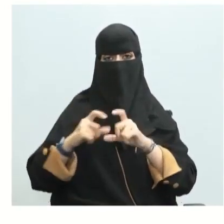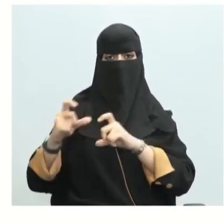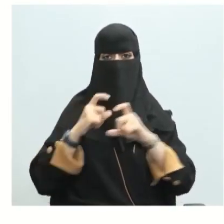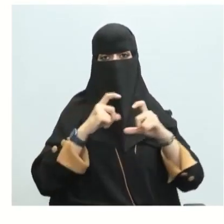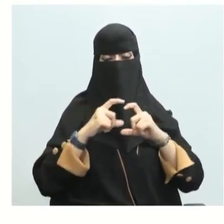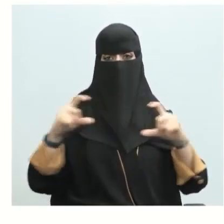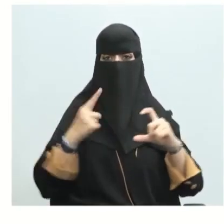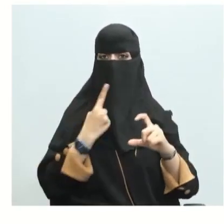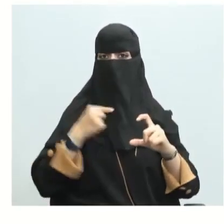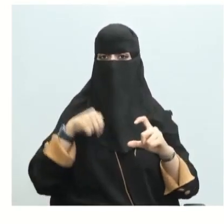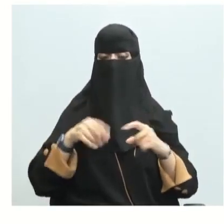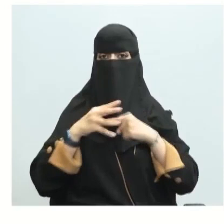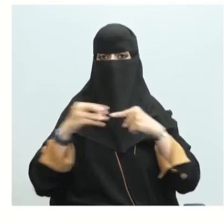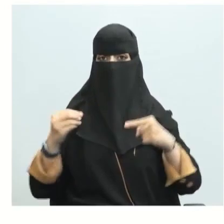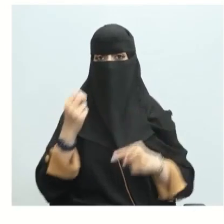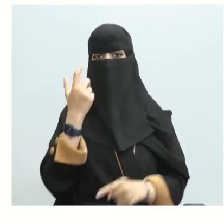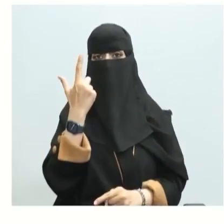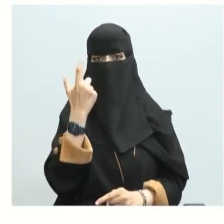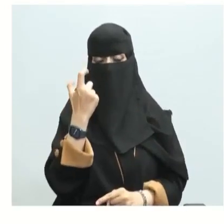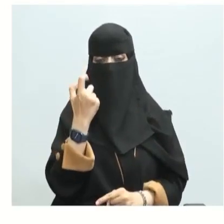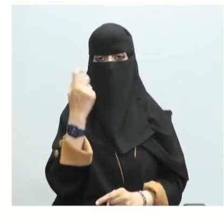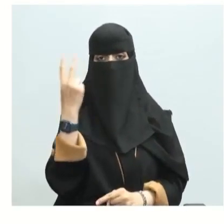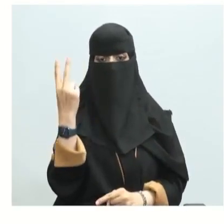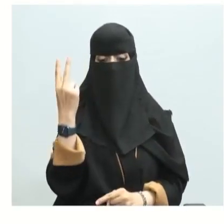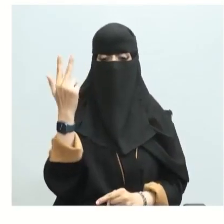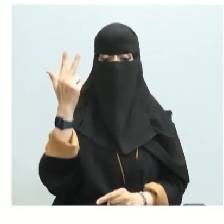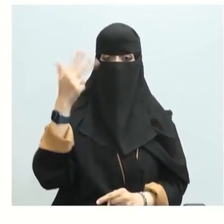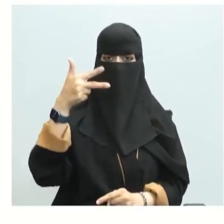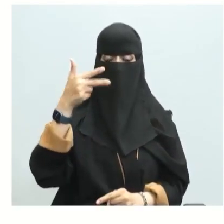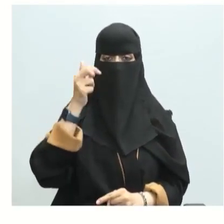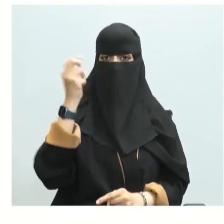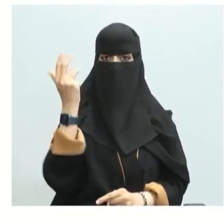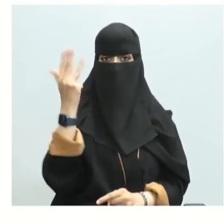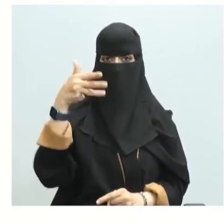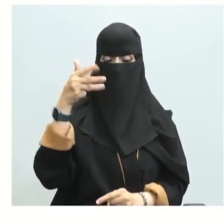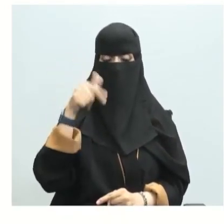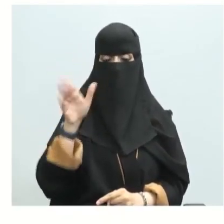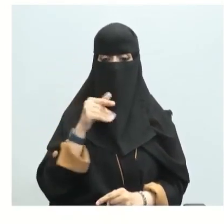وهي كانت المطلوبه سال 792 كيلو جول ستقوم بكتابتها